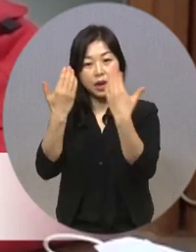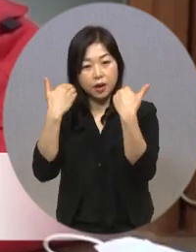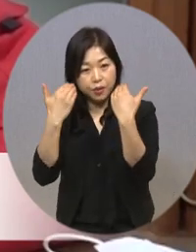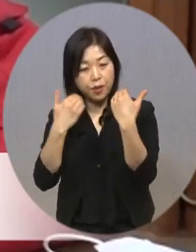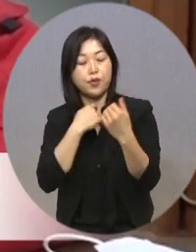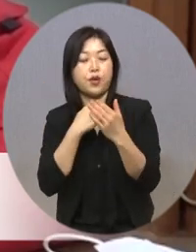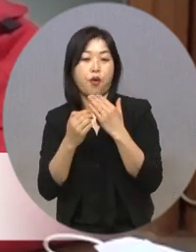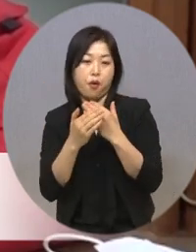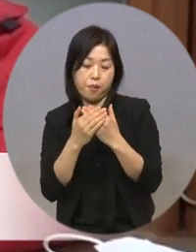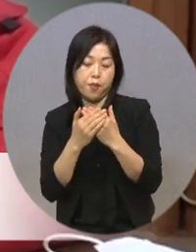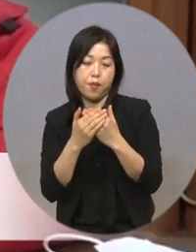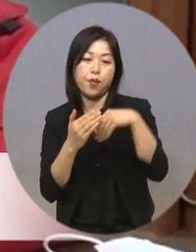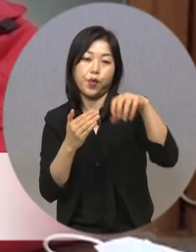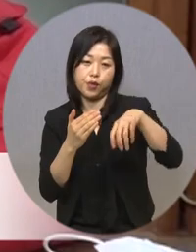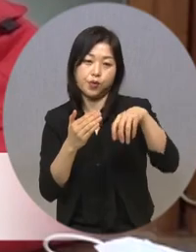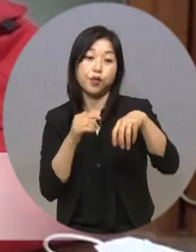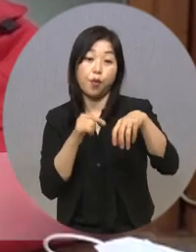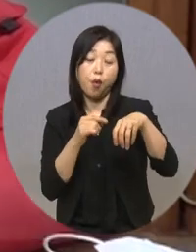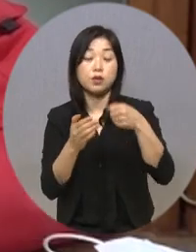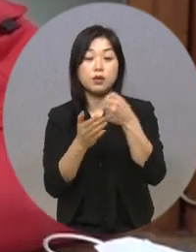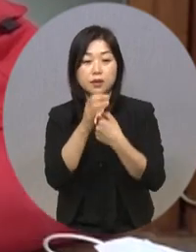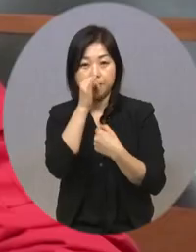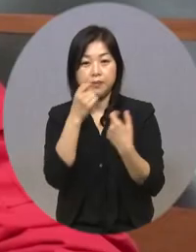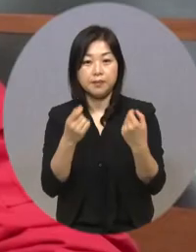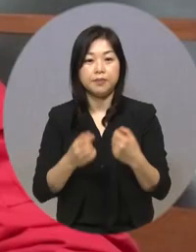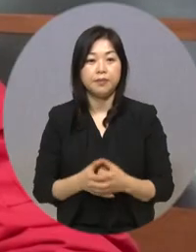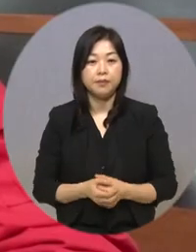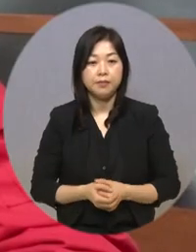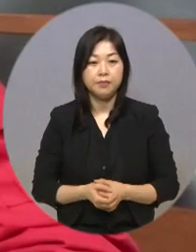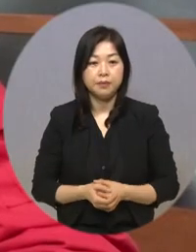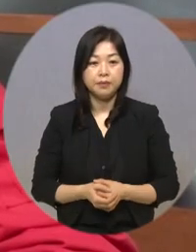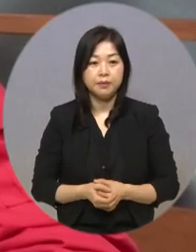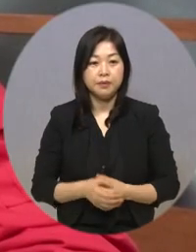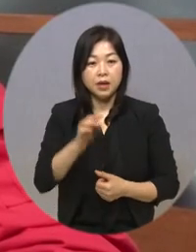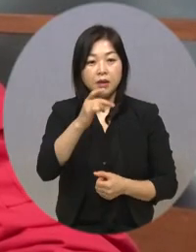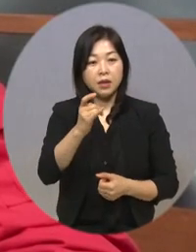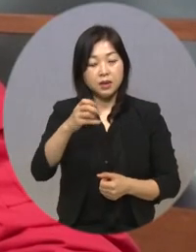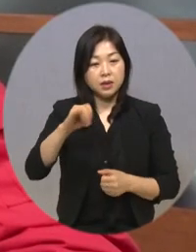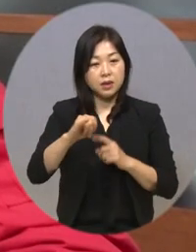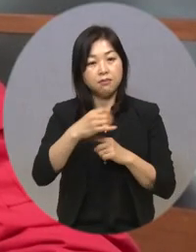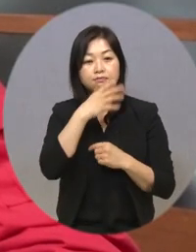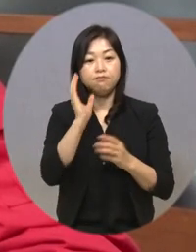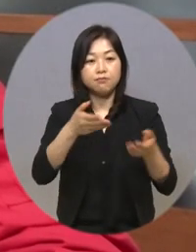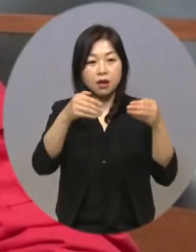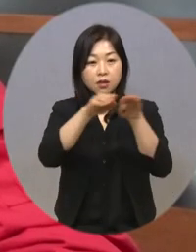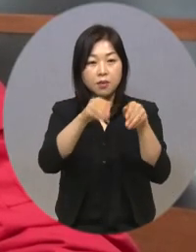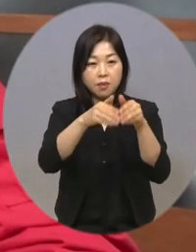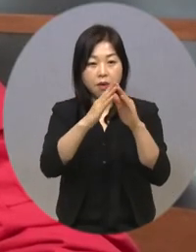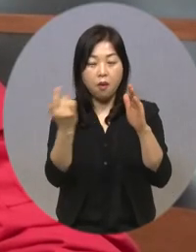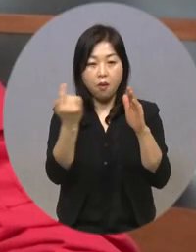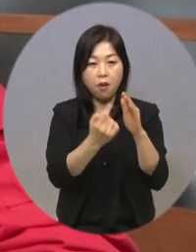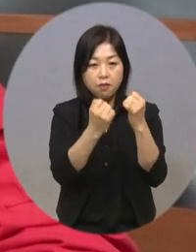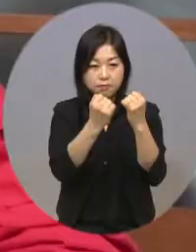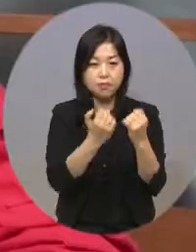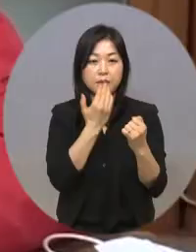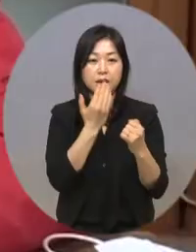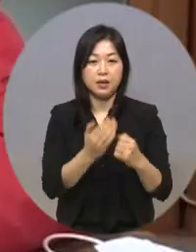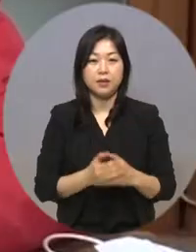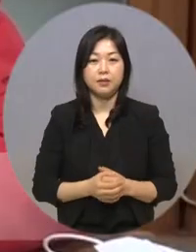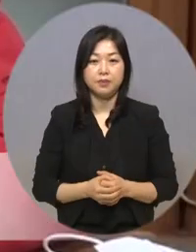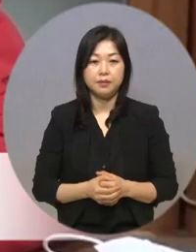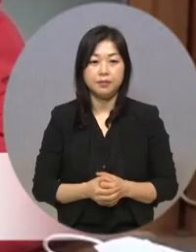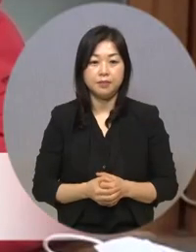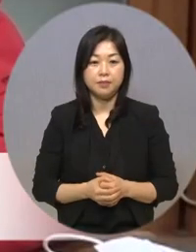학생들 체험으로 지정돼 있거든요. 또 음현리 자체 실버타운을 만들어 거주를 할 수 있다고 합니다.